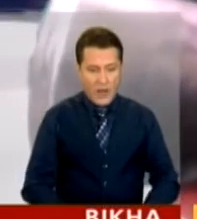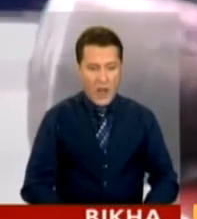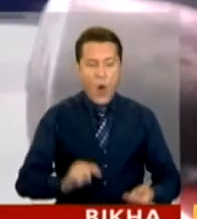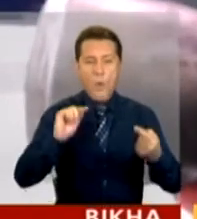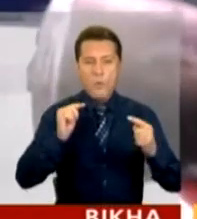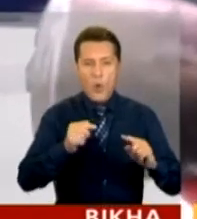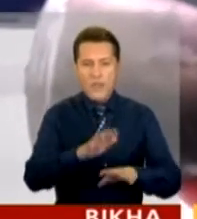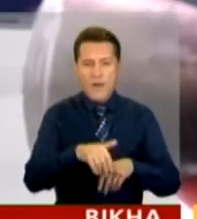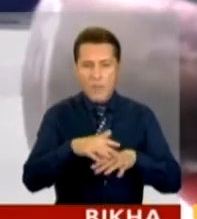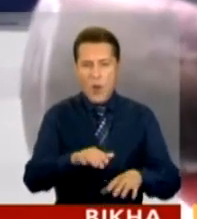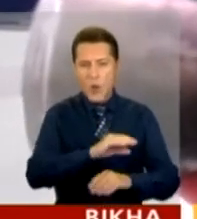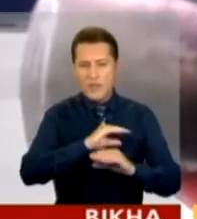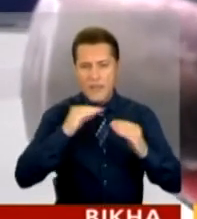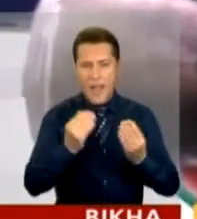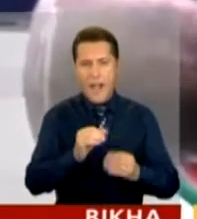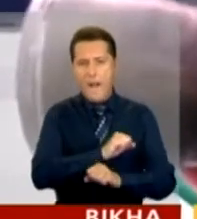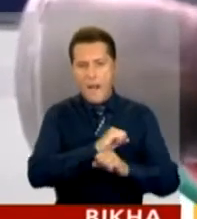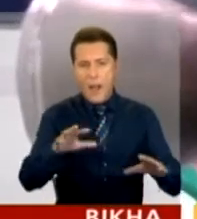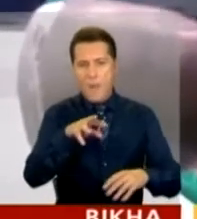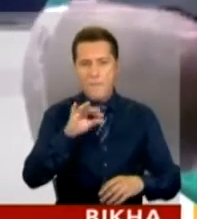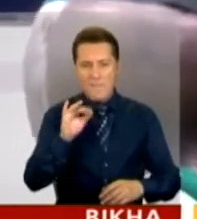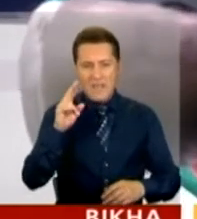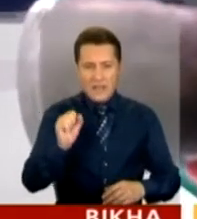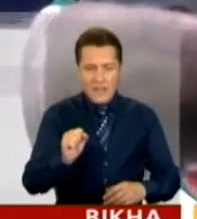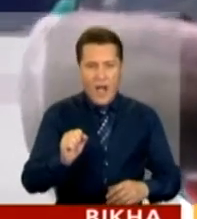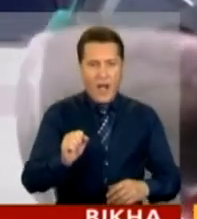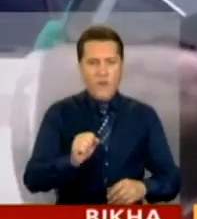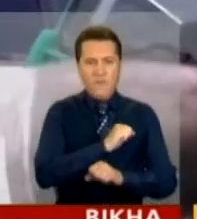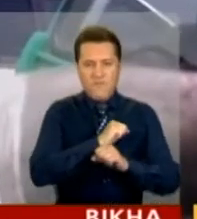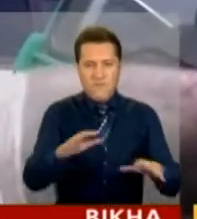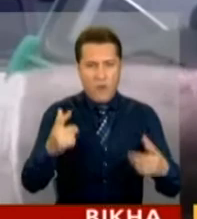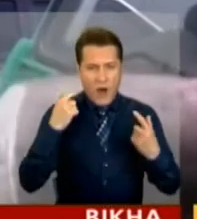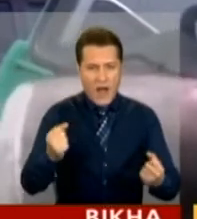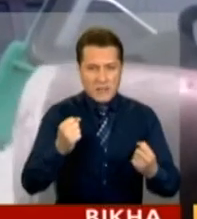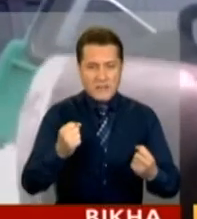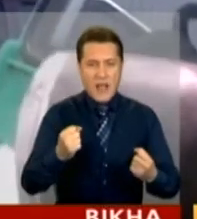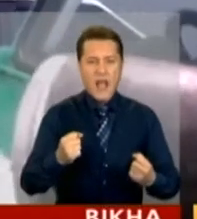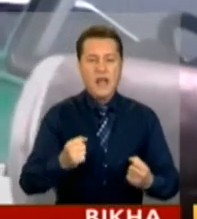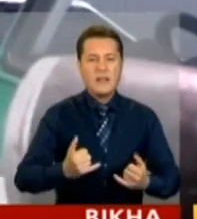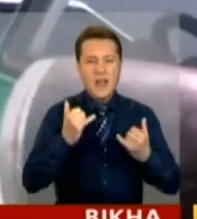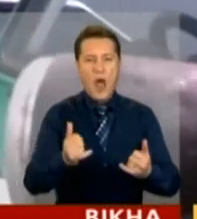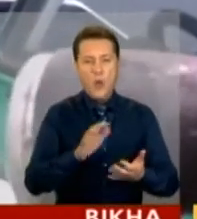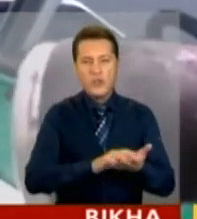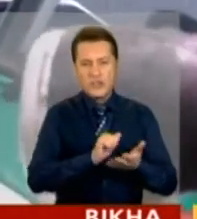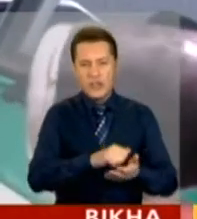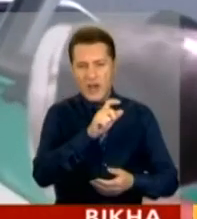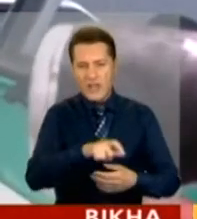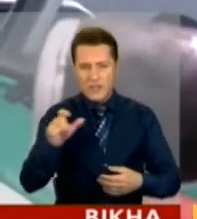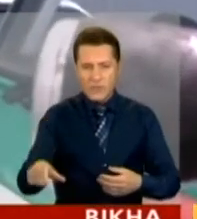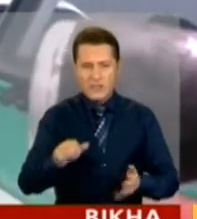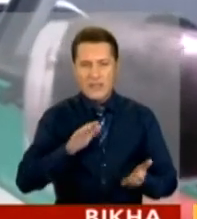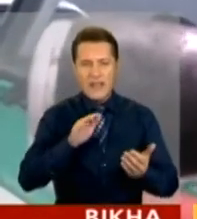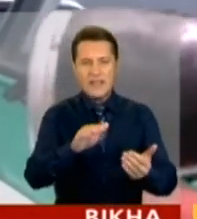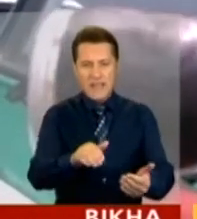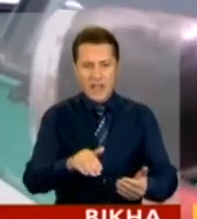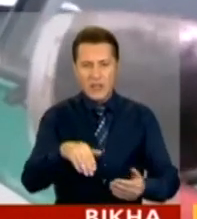Противопехотная мина фугасная ГМ-533 для уничтожения живой силы и легкой техники